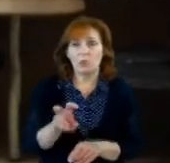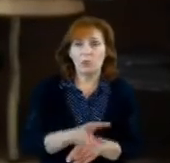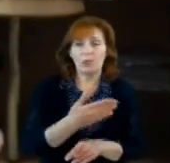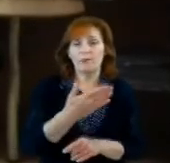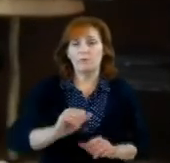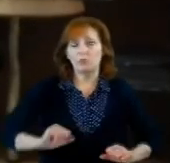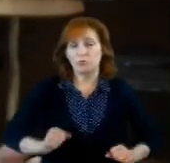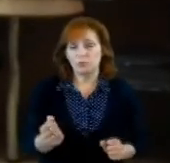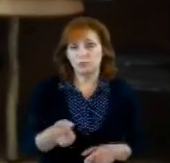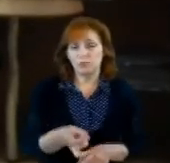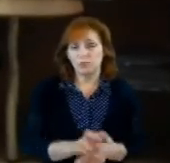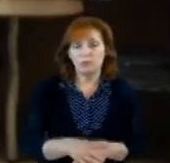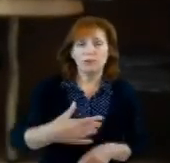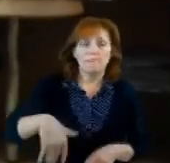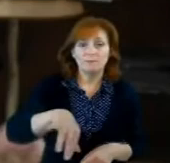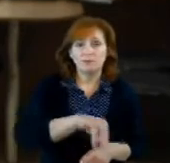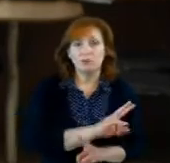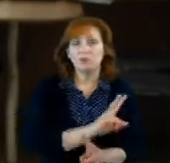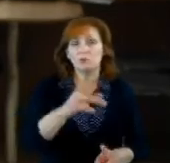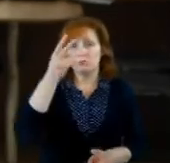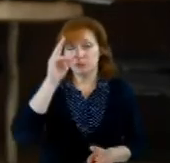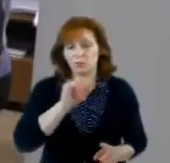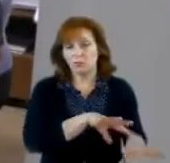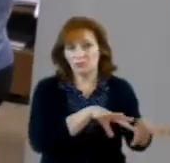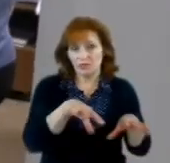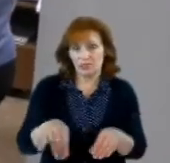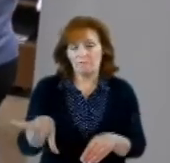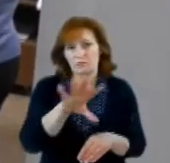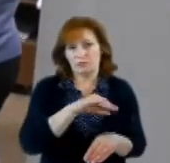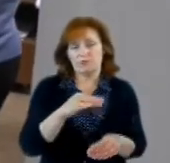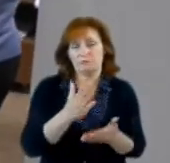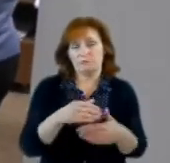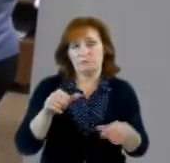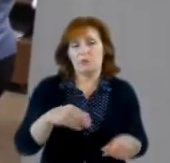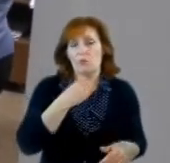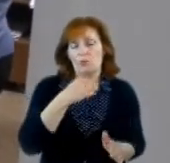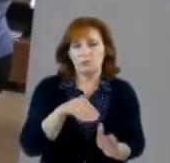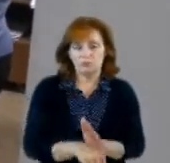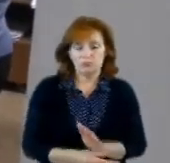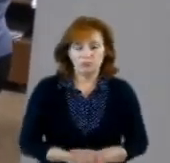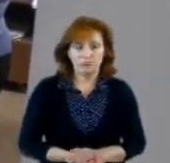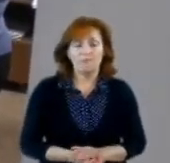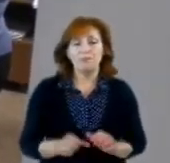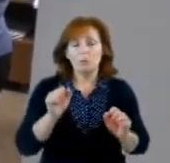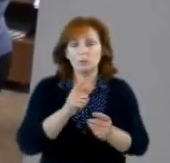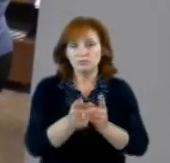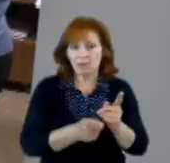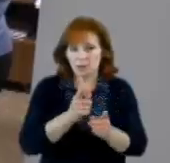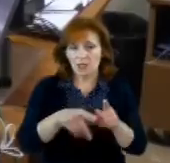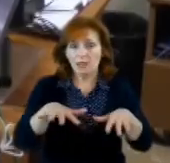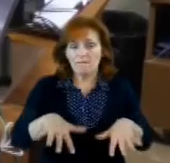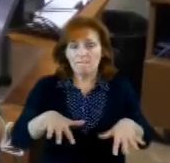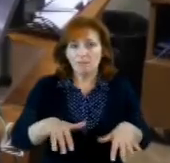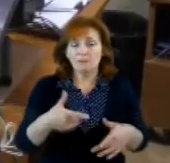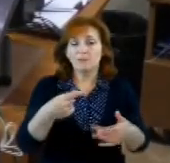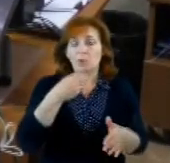ходять. Всі, кого знаю, хто переїхав, всі голосують. Змінити місце голосування можна до 10 вересня включно,